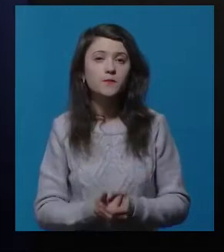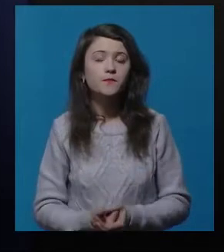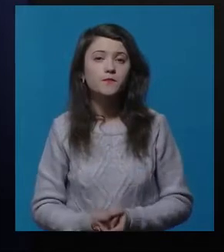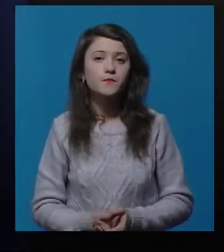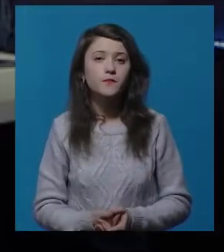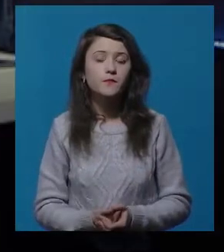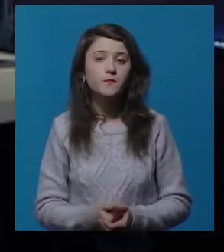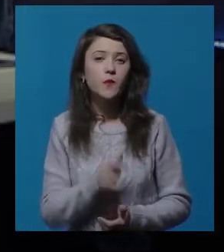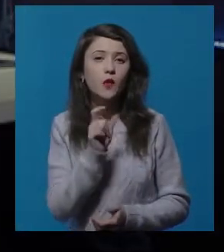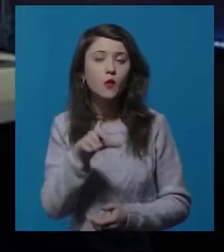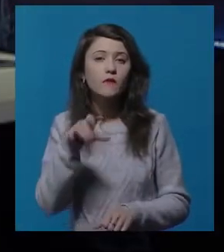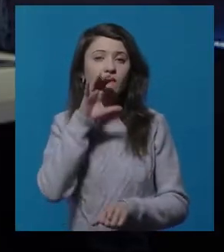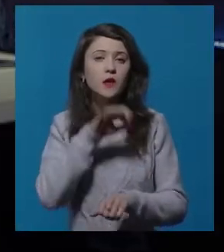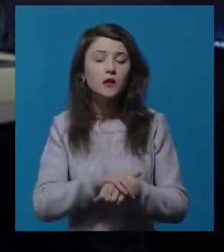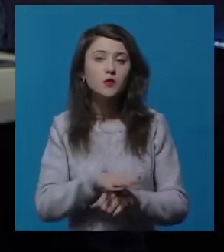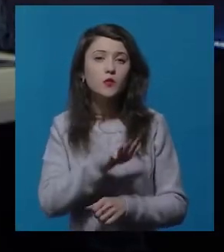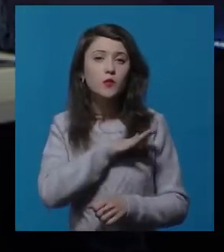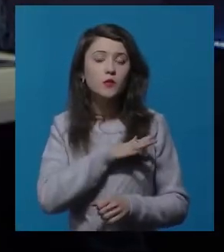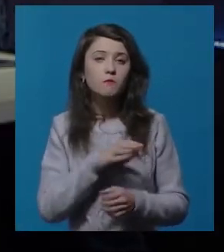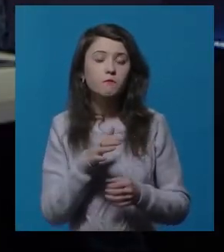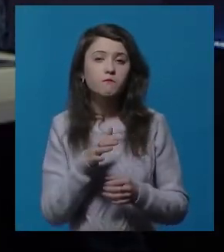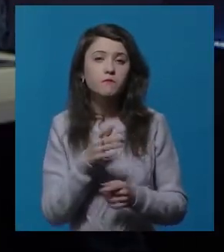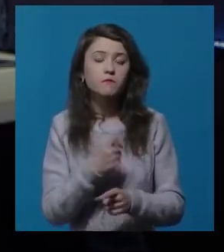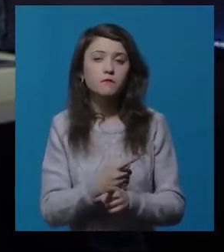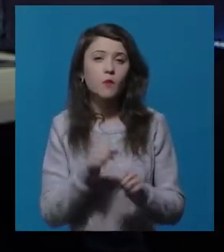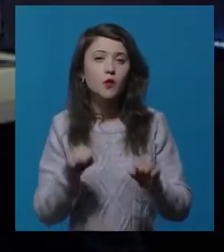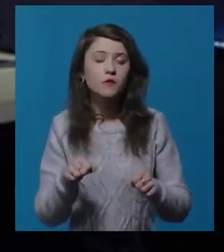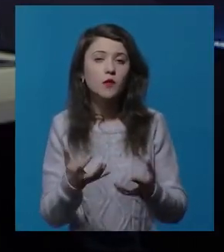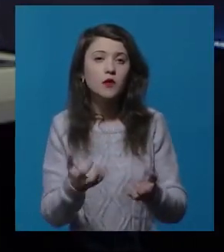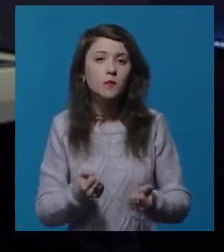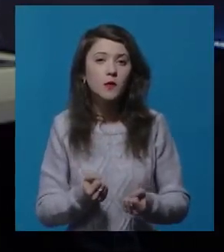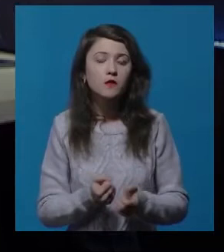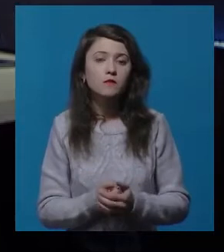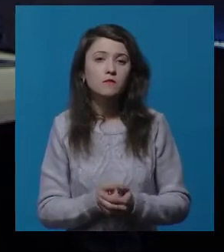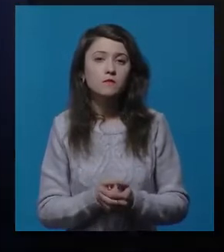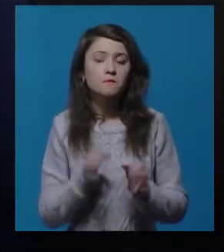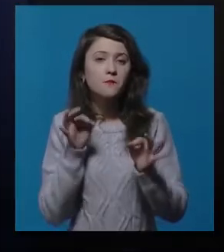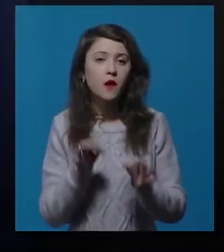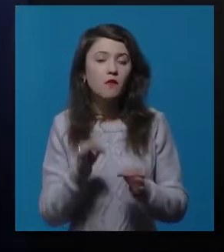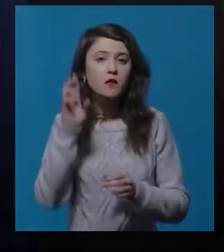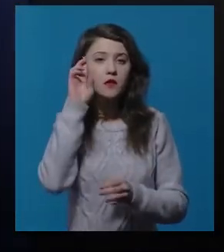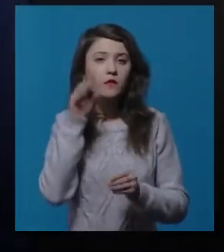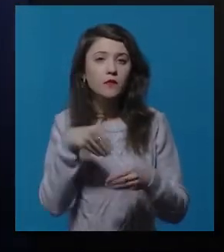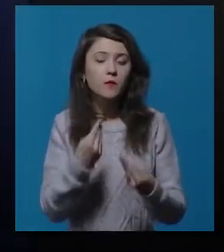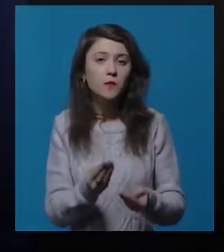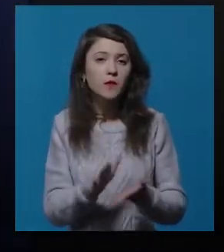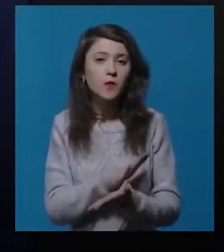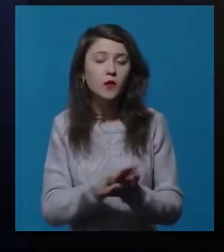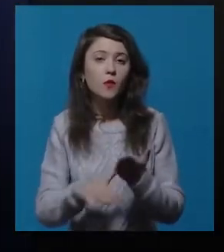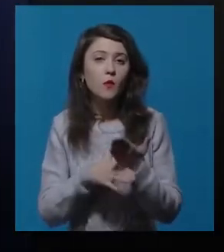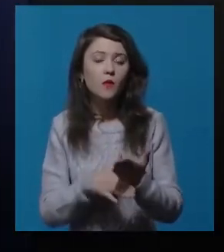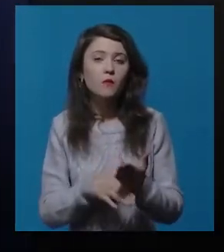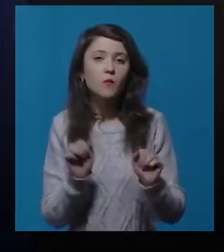1996 році люди фактично були позбавлені можливості отримати гарантовану державою безоплатну правову допомогу. Можливо, це